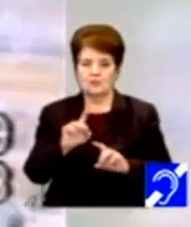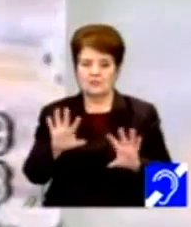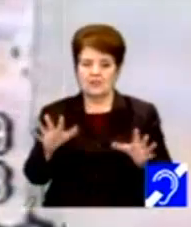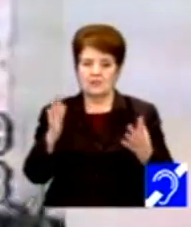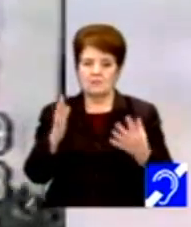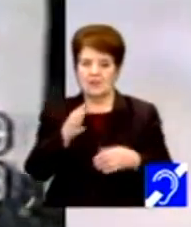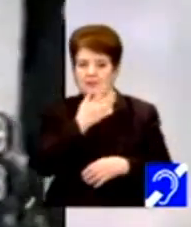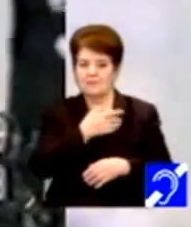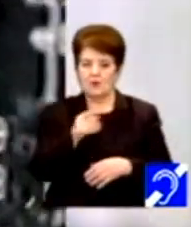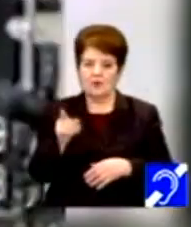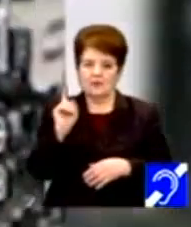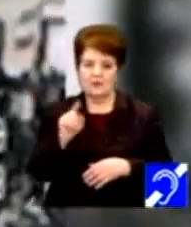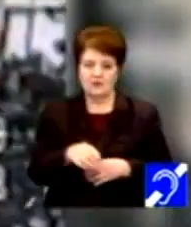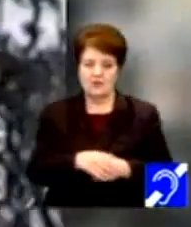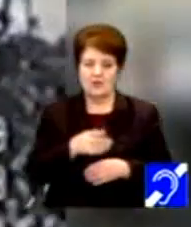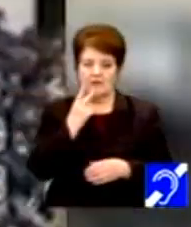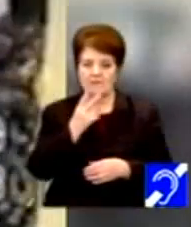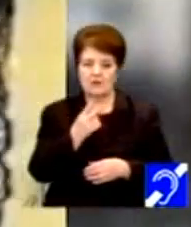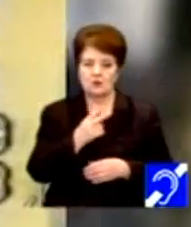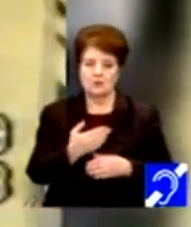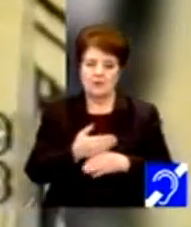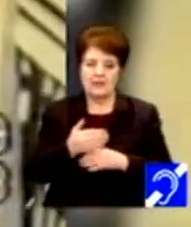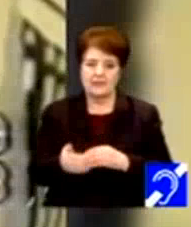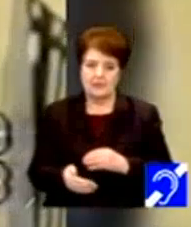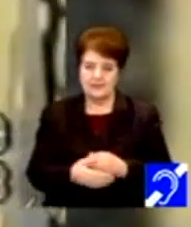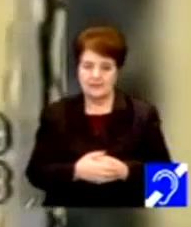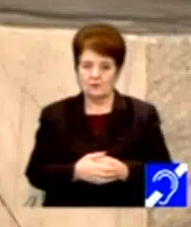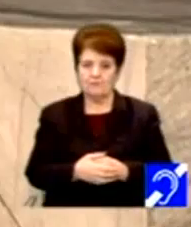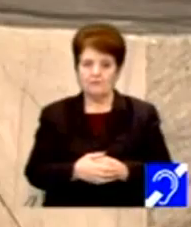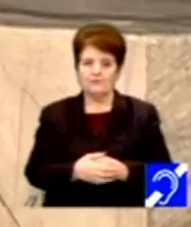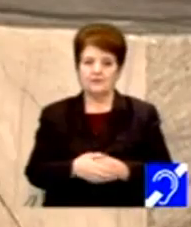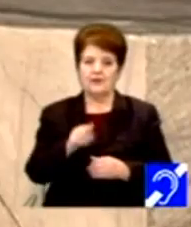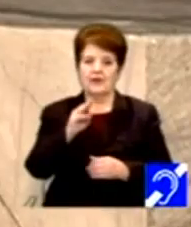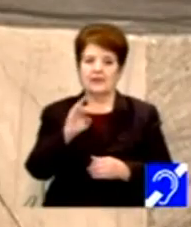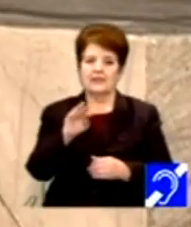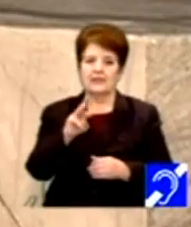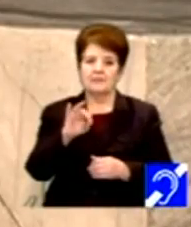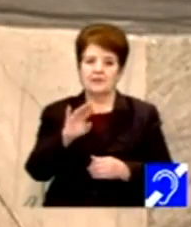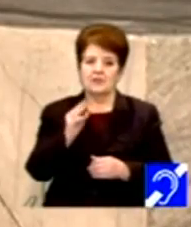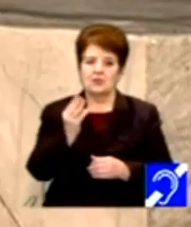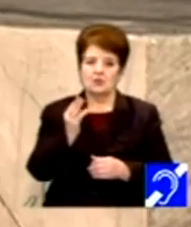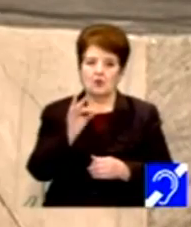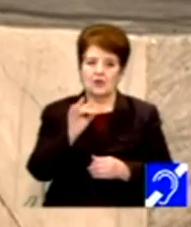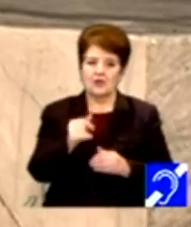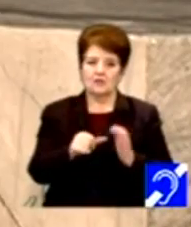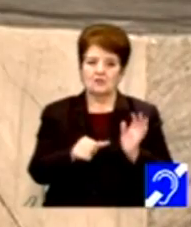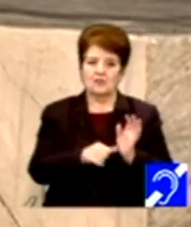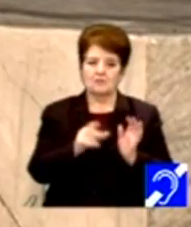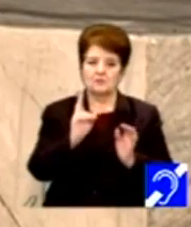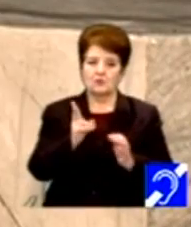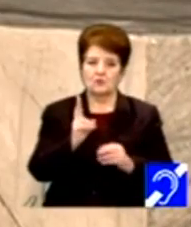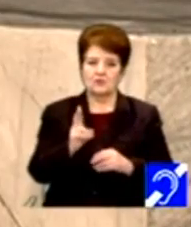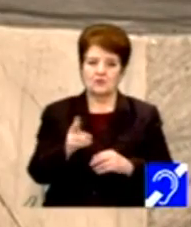în perioada aceea. La televizor am văzut chiar evenimente cum se desfășoară la început în Timișoara, la 16-20